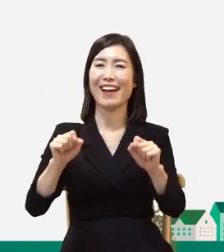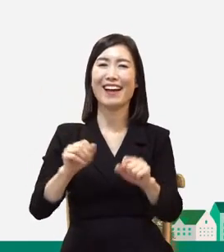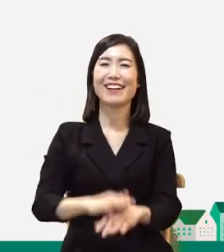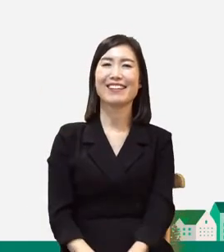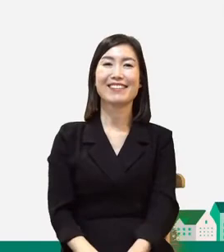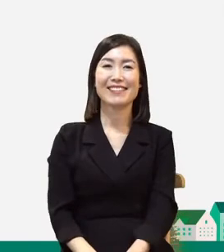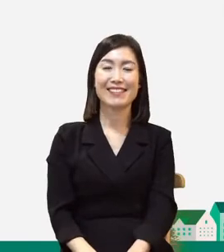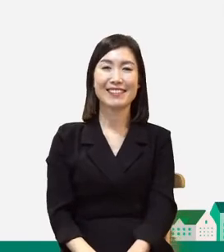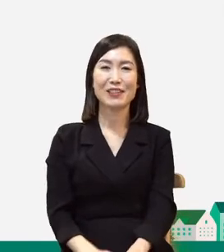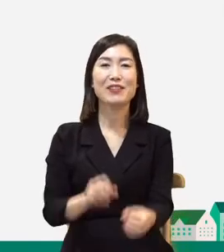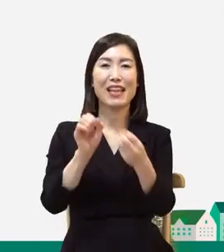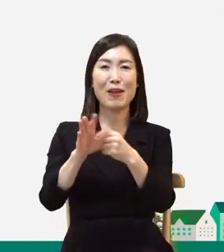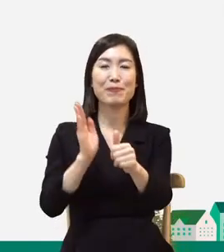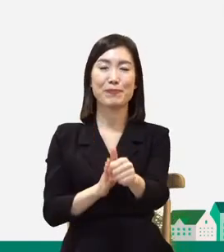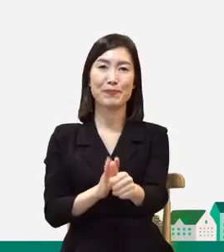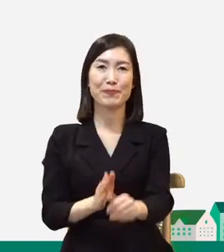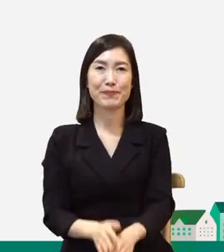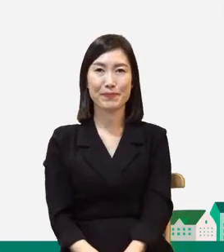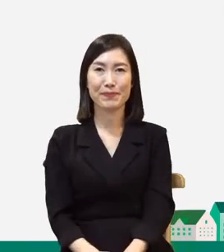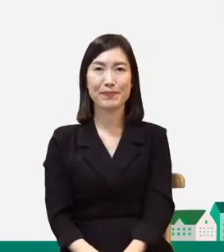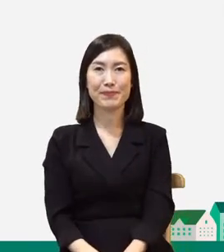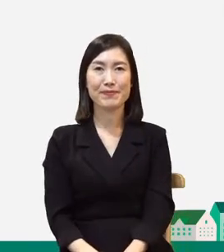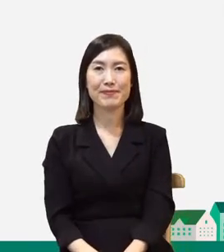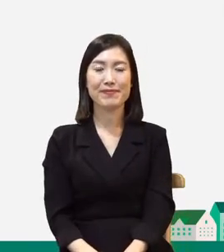네. 말씀해 주십시오.